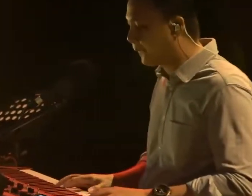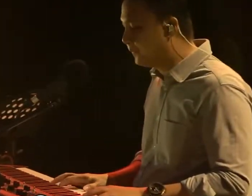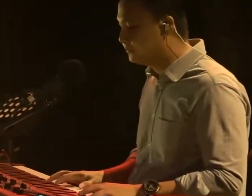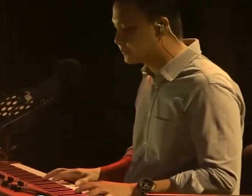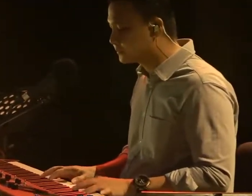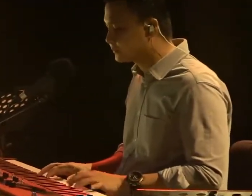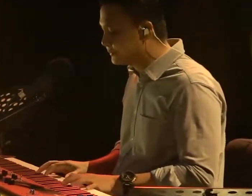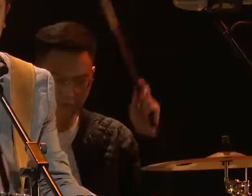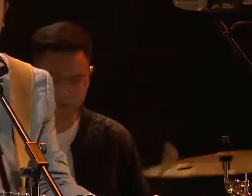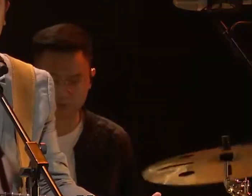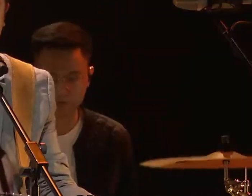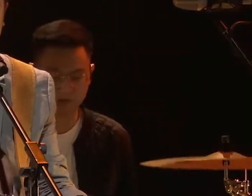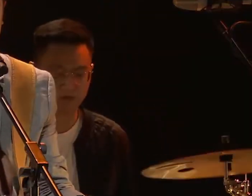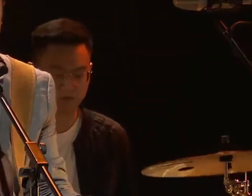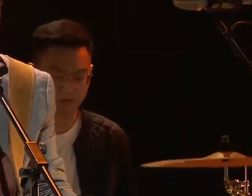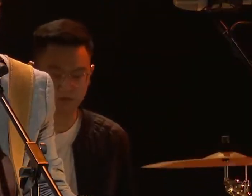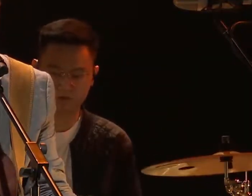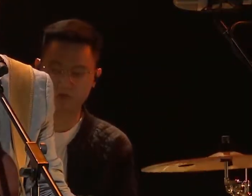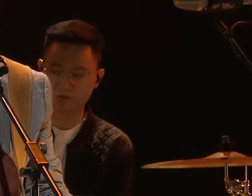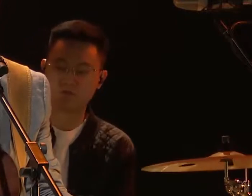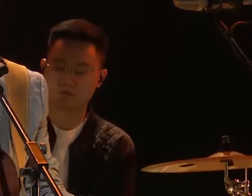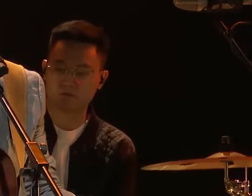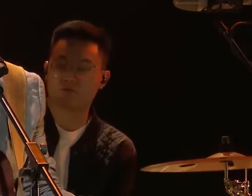Masyhur segala